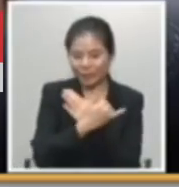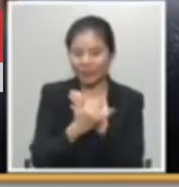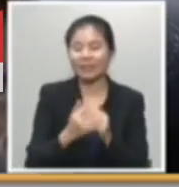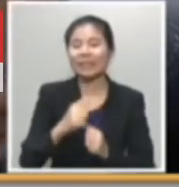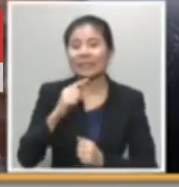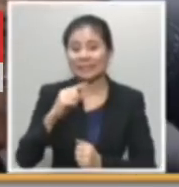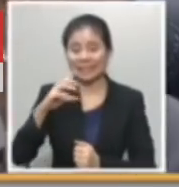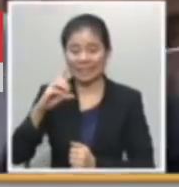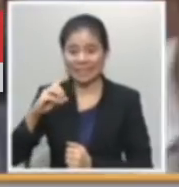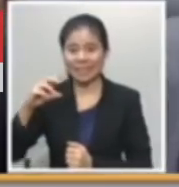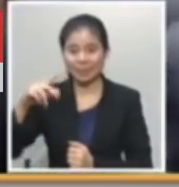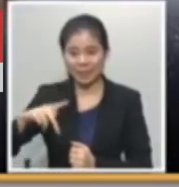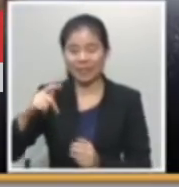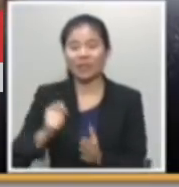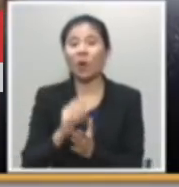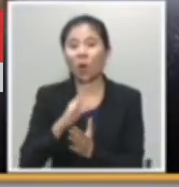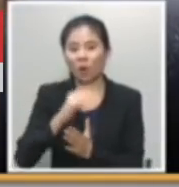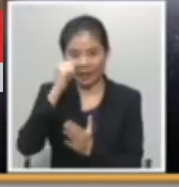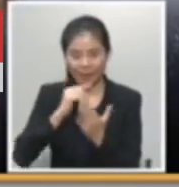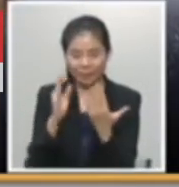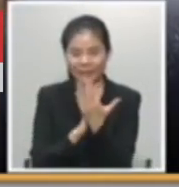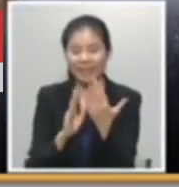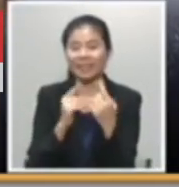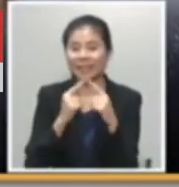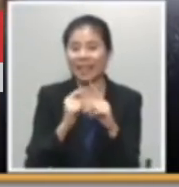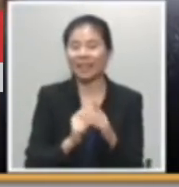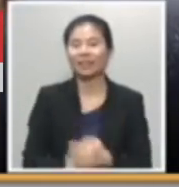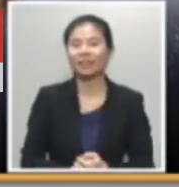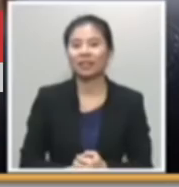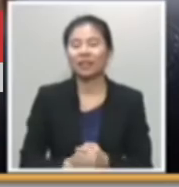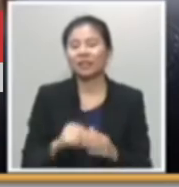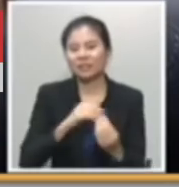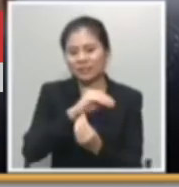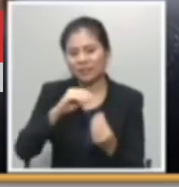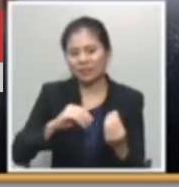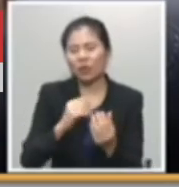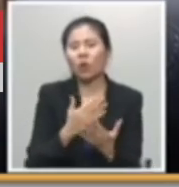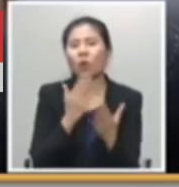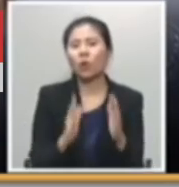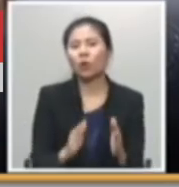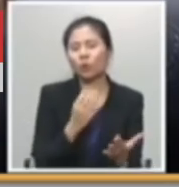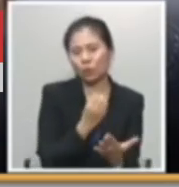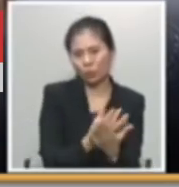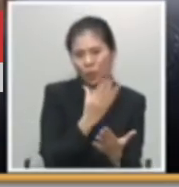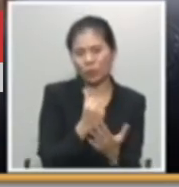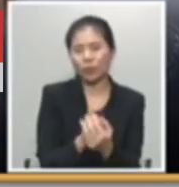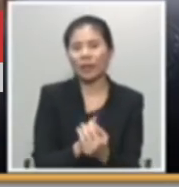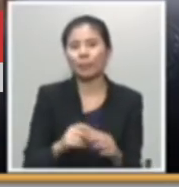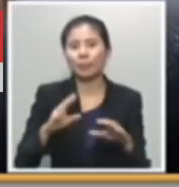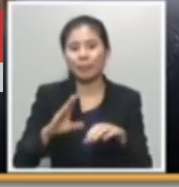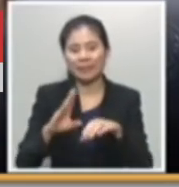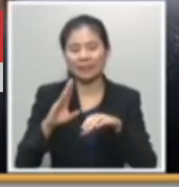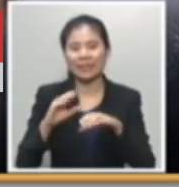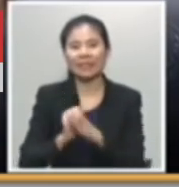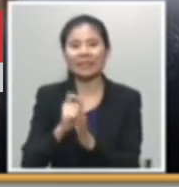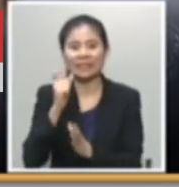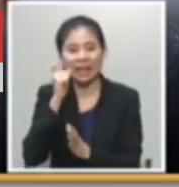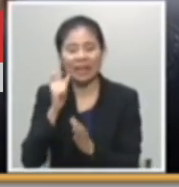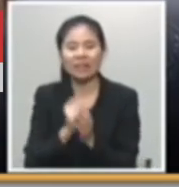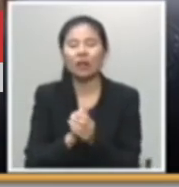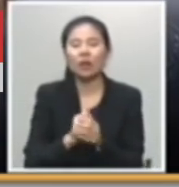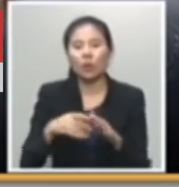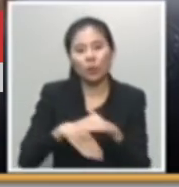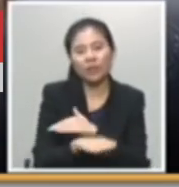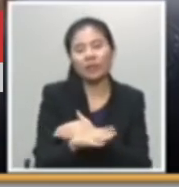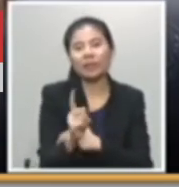GDP มันเป็นเฉพาะในประเทศวันนี้นะครับไอ้เศรษฐีพวกท่านนะเจ้าสัวที่ท่านเอื้อเขาเนี่ยมันหนีไปตั้งบริษัทอยู่ต่างประเท